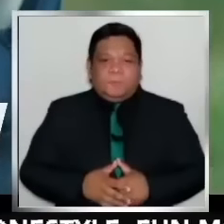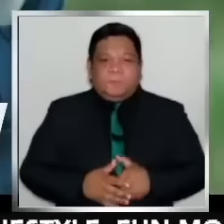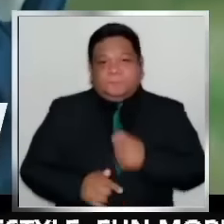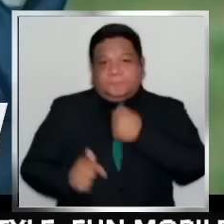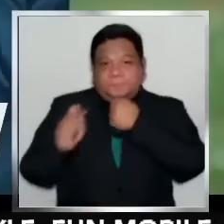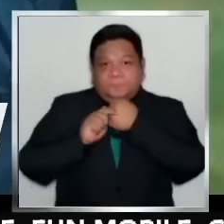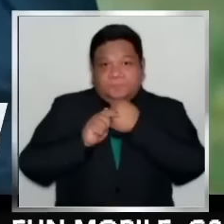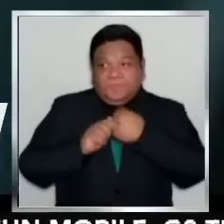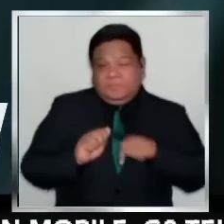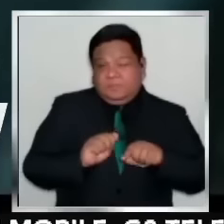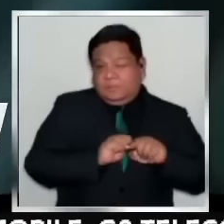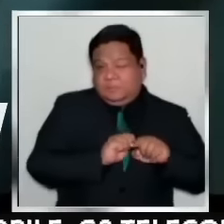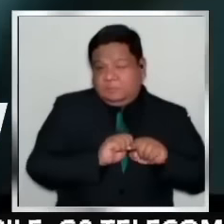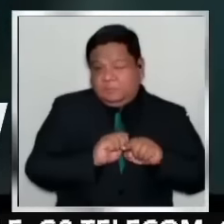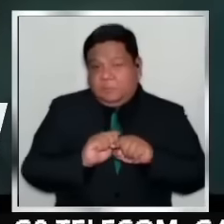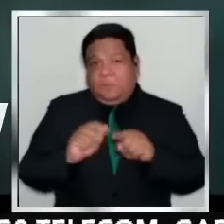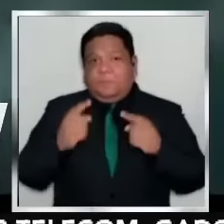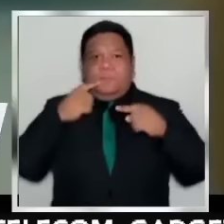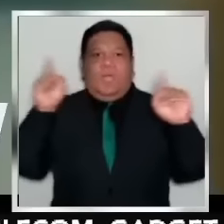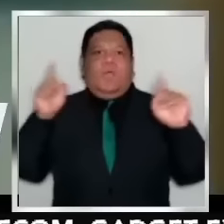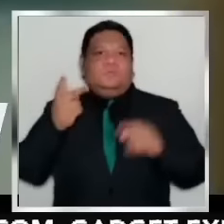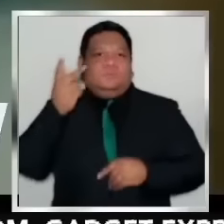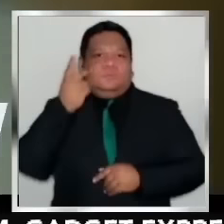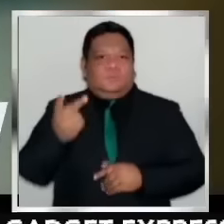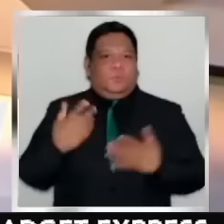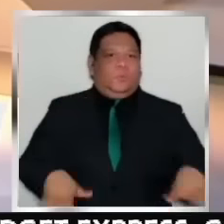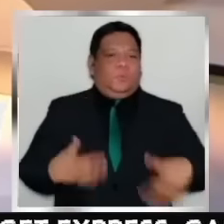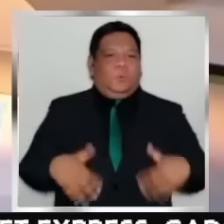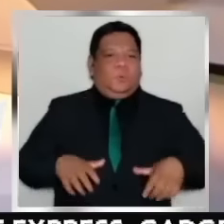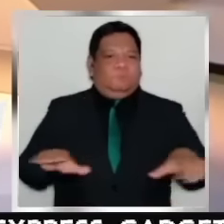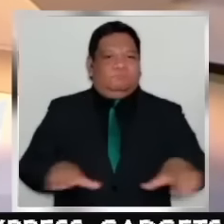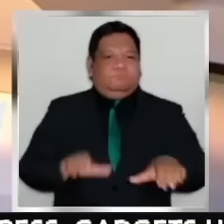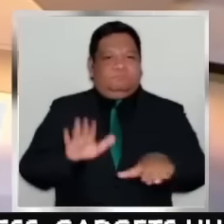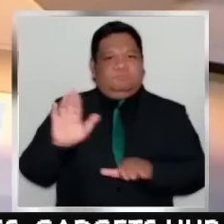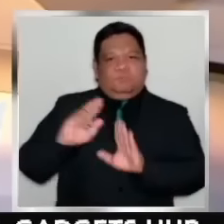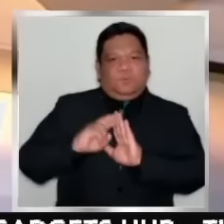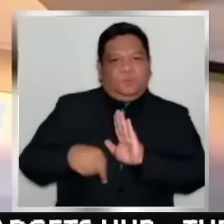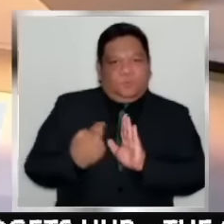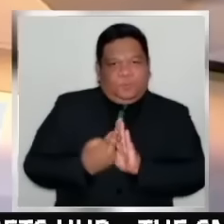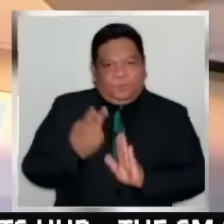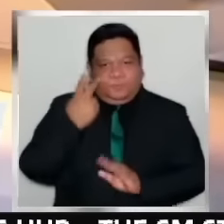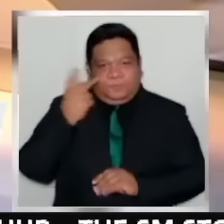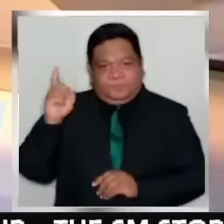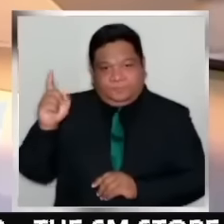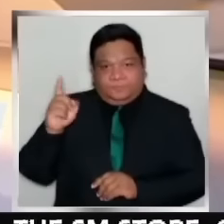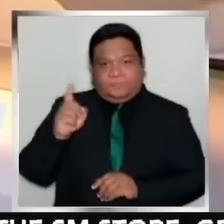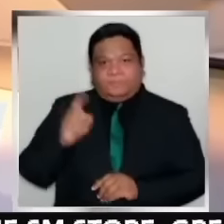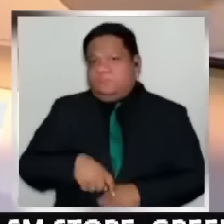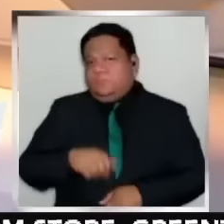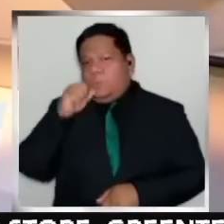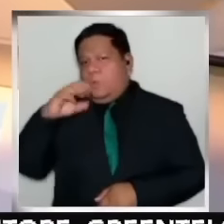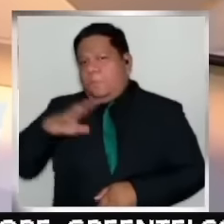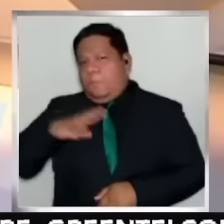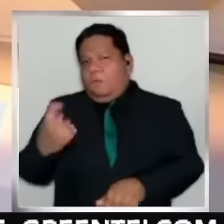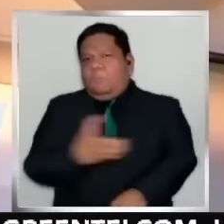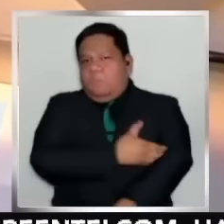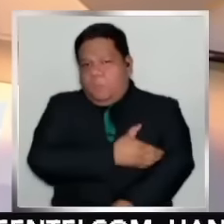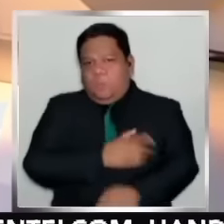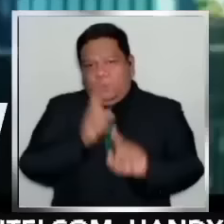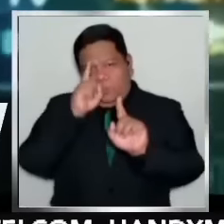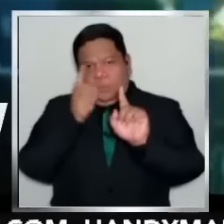yan, kitang-kita sa astig na galawan ni Isabel. Women empowerment daw ang ultimate goal ni Isabel sa